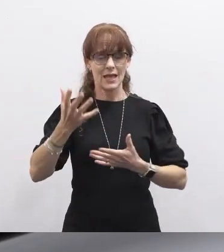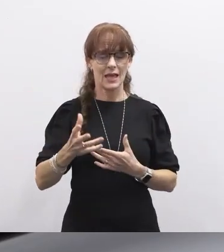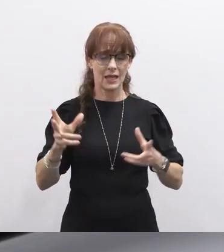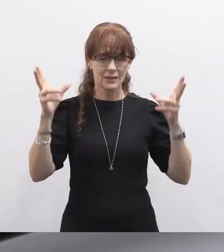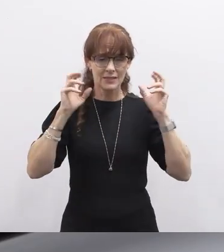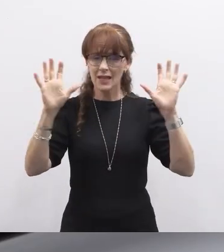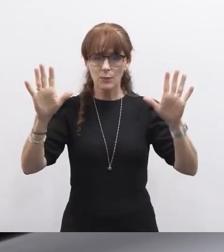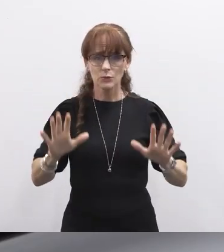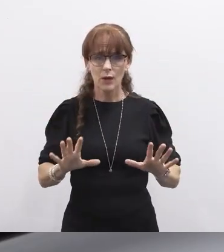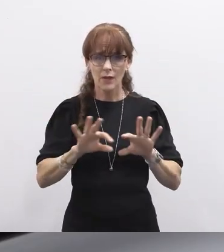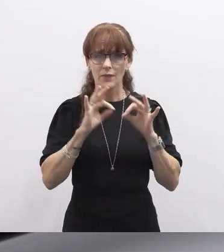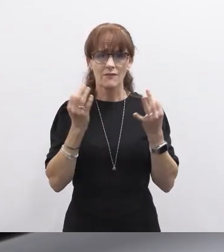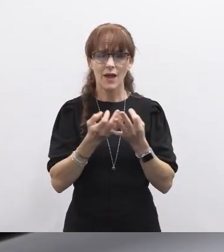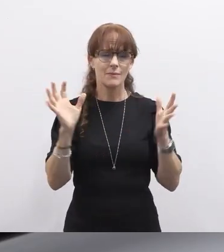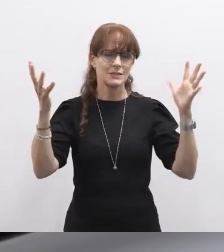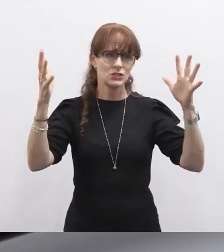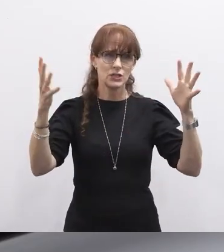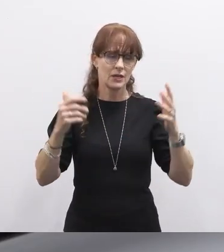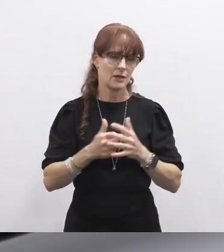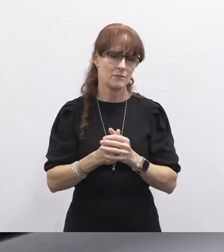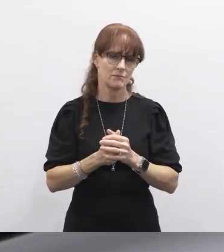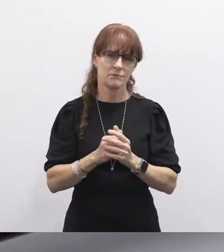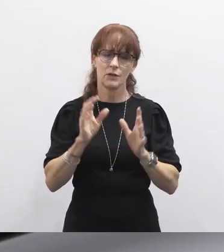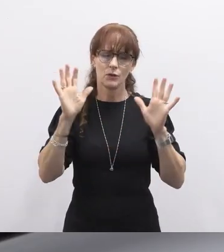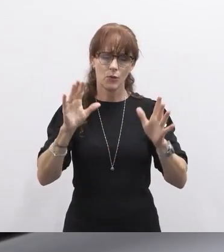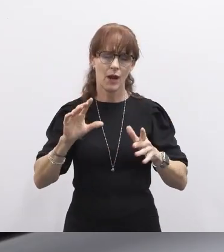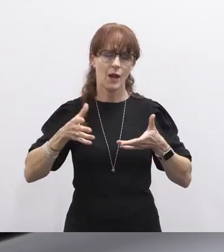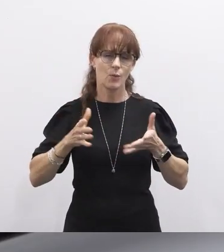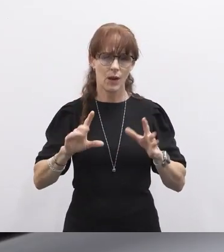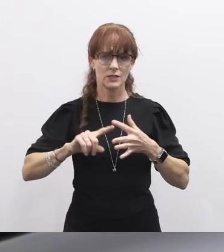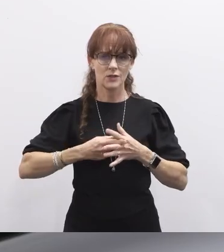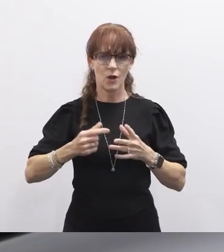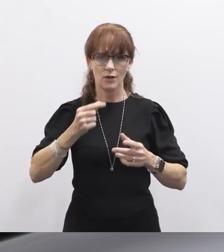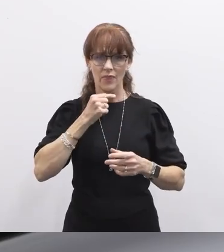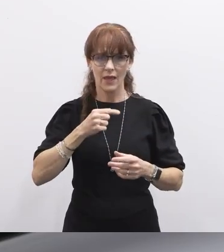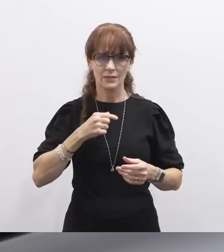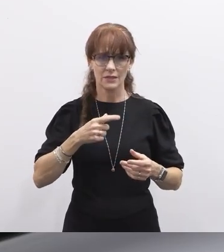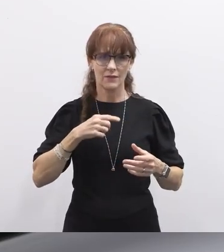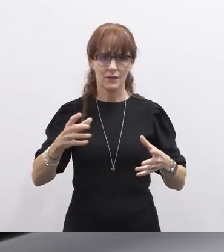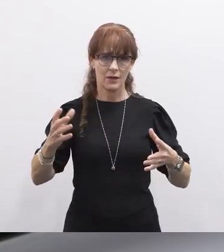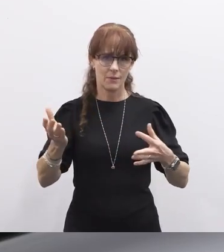គេច្រៀងដោយពាក់គម្របមុខហើយក្រុមគ្រួសាររបស់គេអូហូលើកទឹកចិត្ត